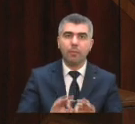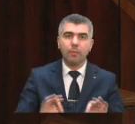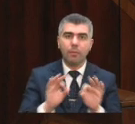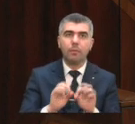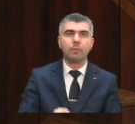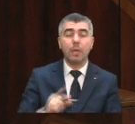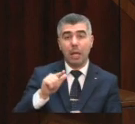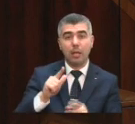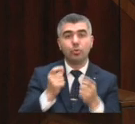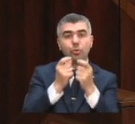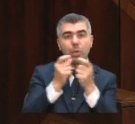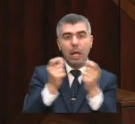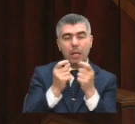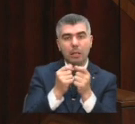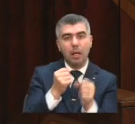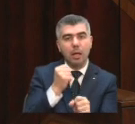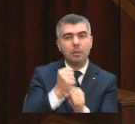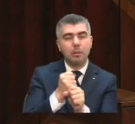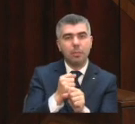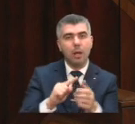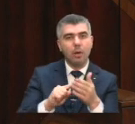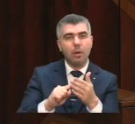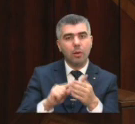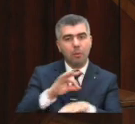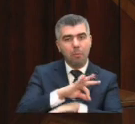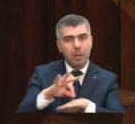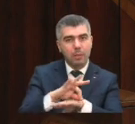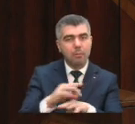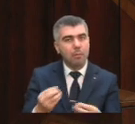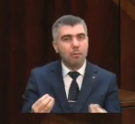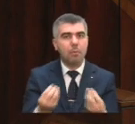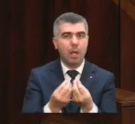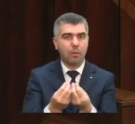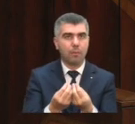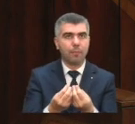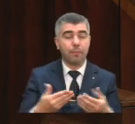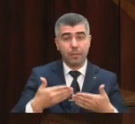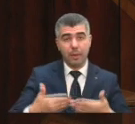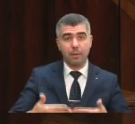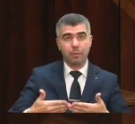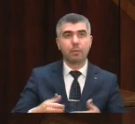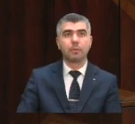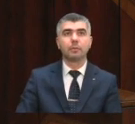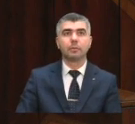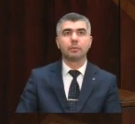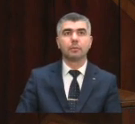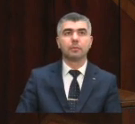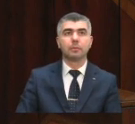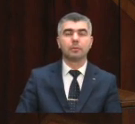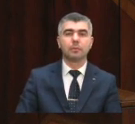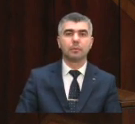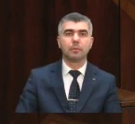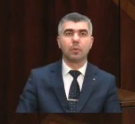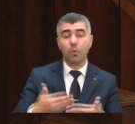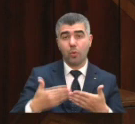بعض الشركات تعمل مع المكتب تهي قلت لك مشبوهة. والآن المكتب السيد الوزير،